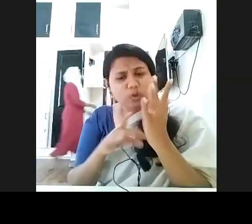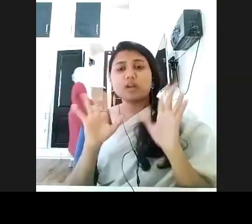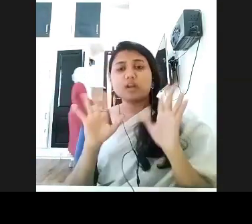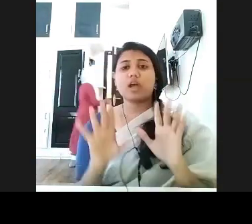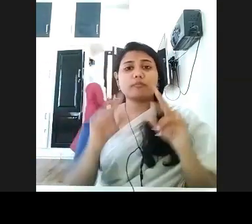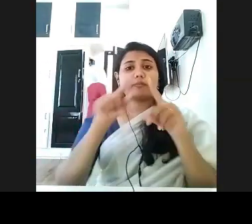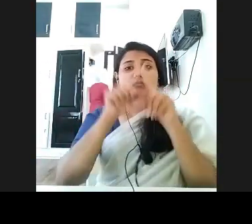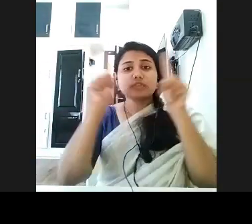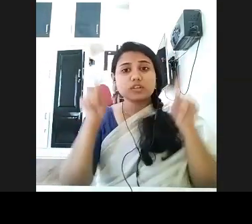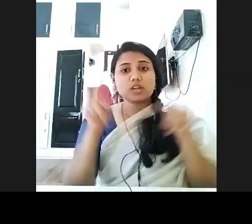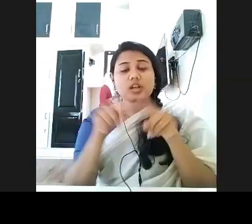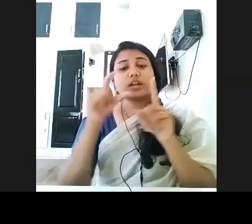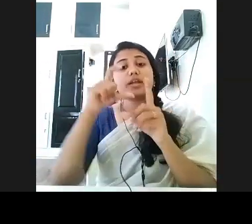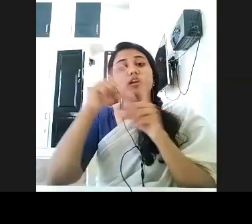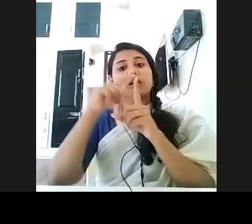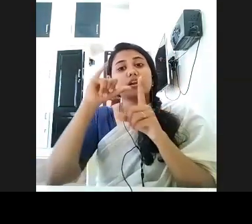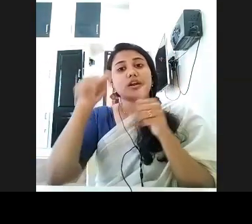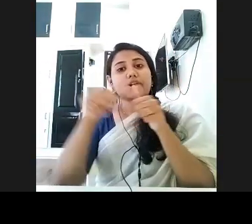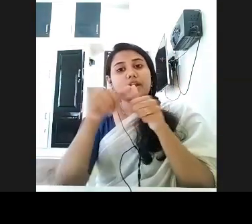ഉണ്ടെങ്കിലേ കൊടുക്കാൻ പറ്റുള്ളൂ.